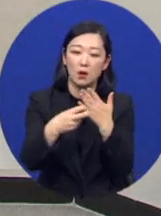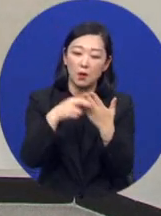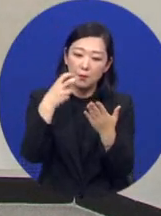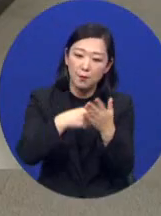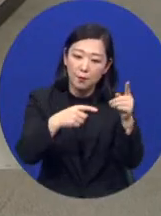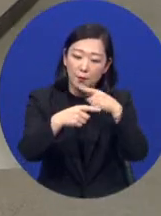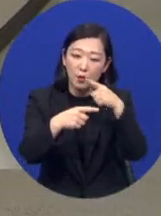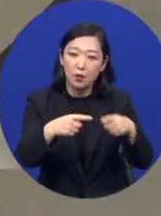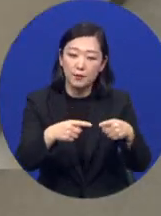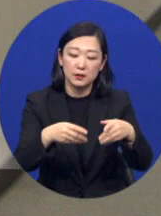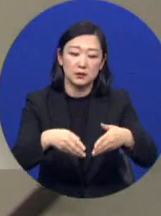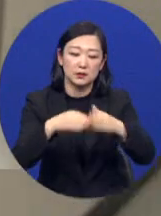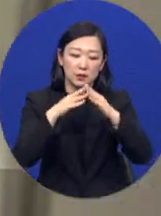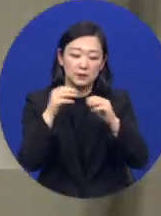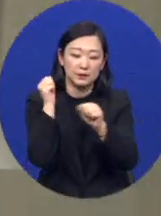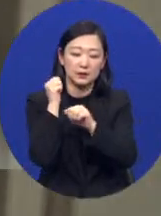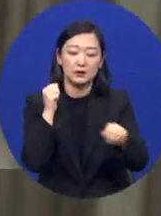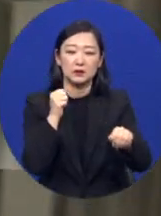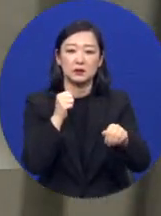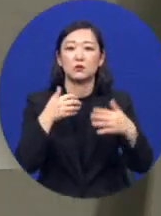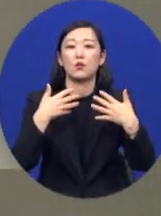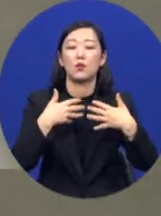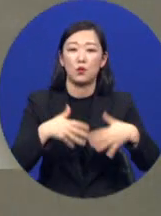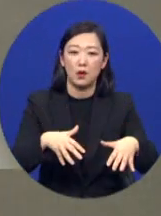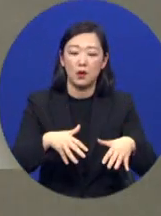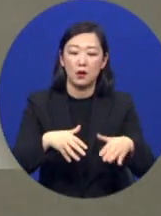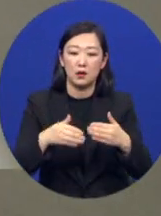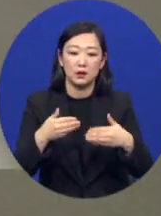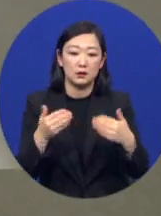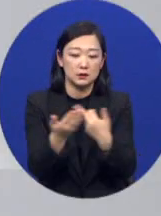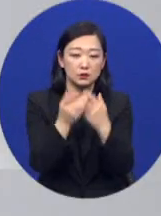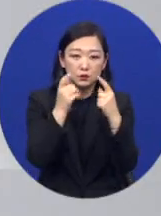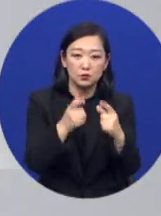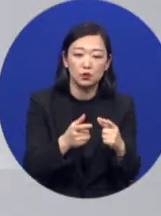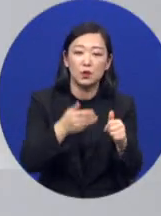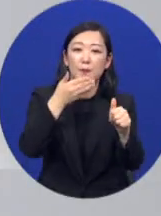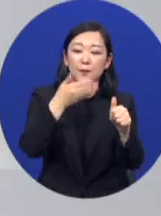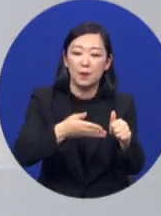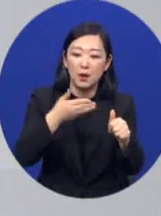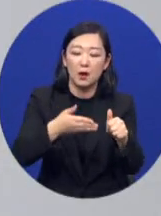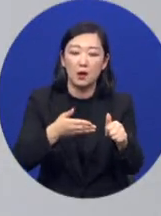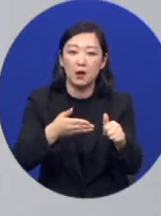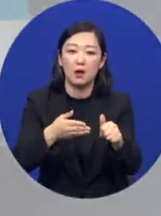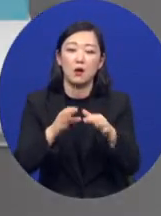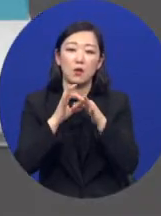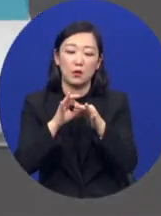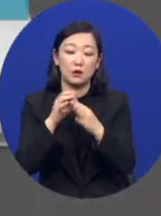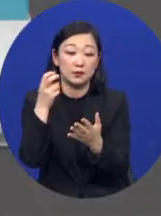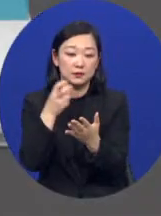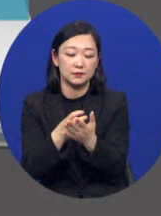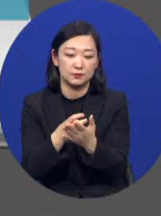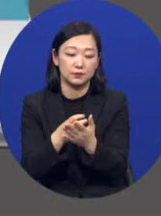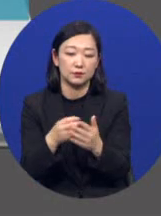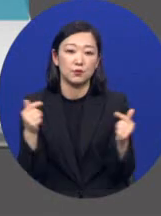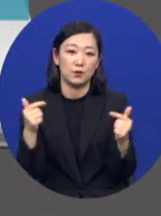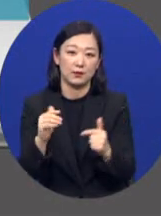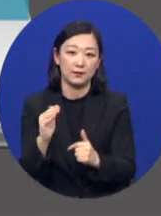설립 기준을 완화해 줄 것을 제주도에 요구했고 놀란 끝에 관련 지침이 완화됐습니다 지금까지는